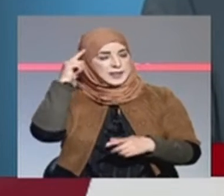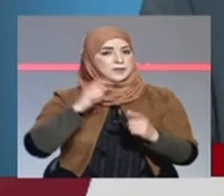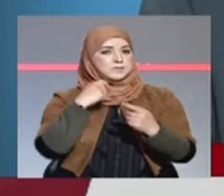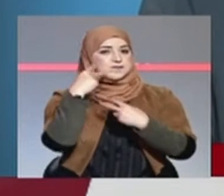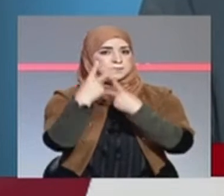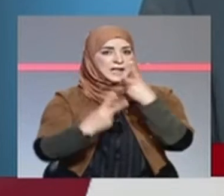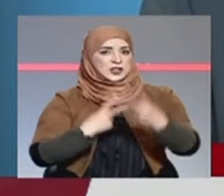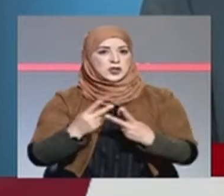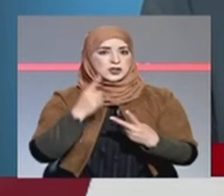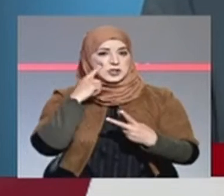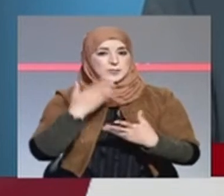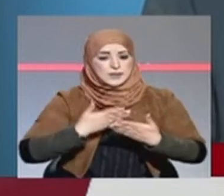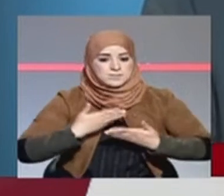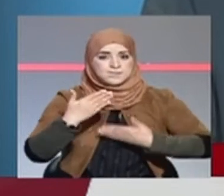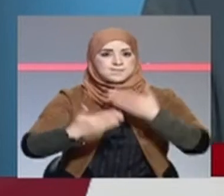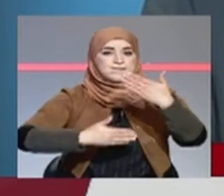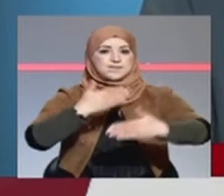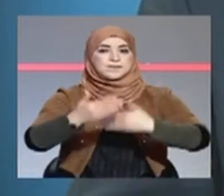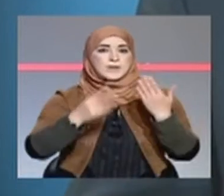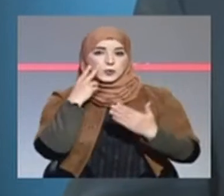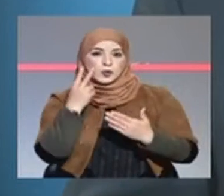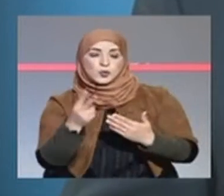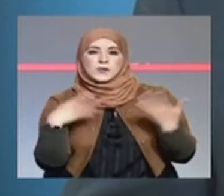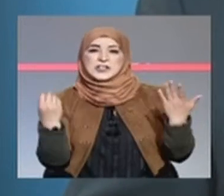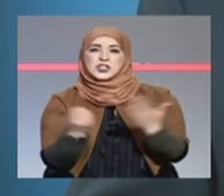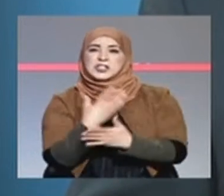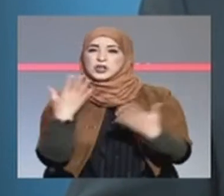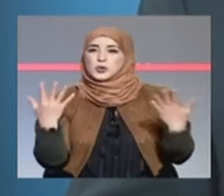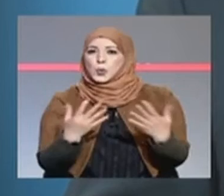العصر الجديد